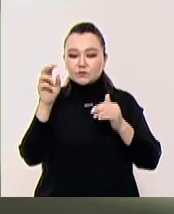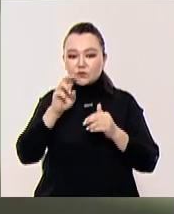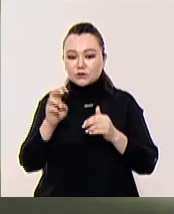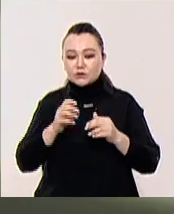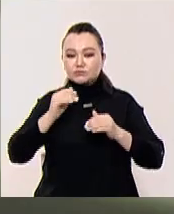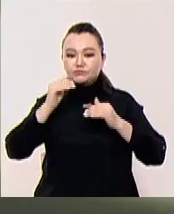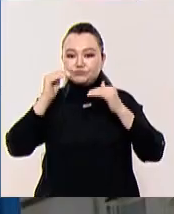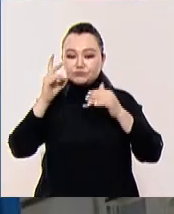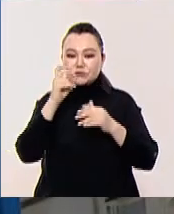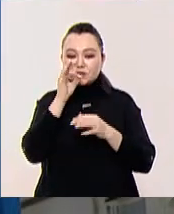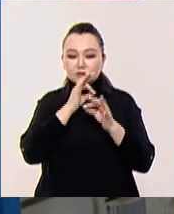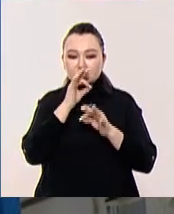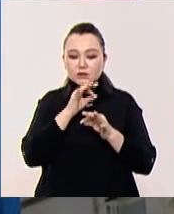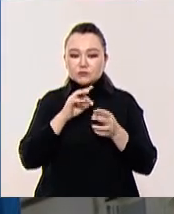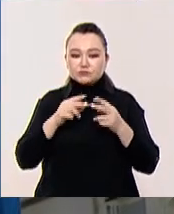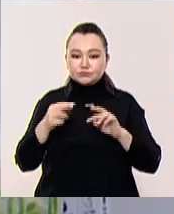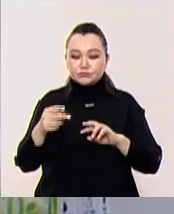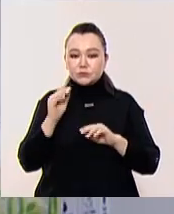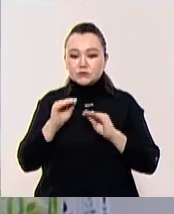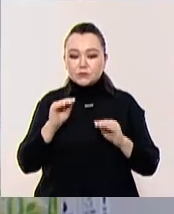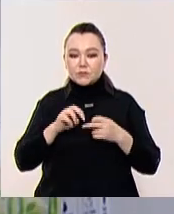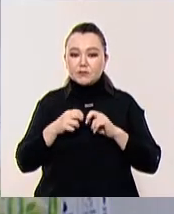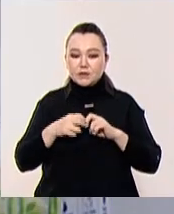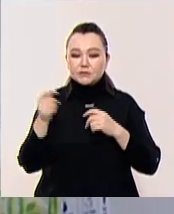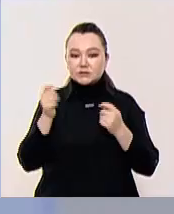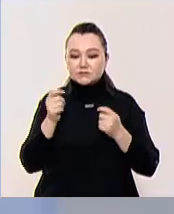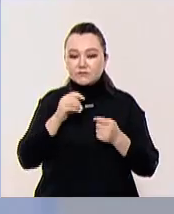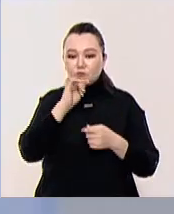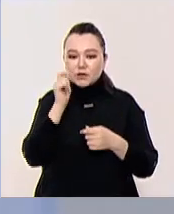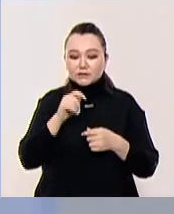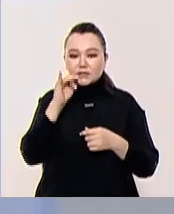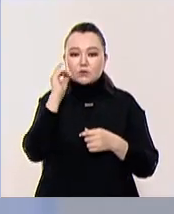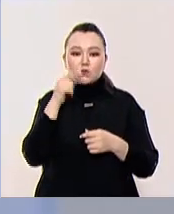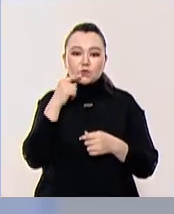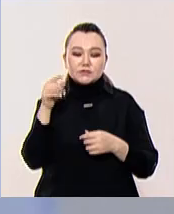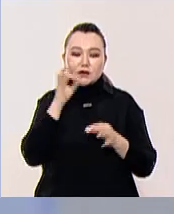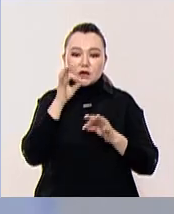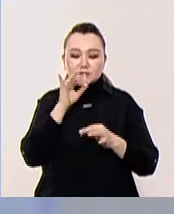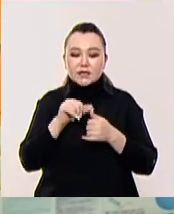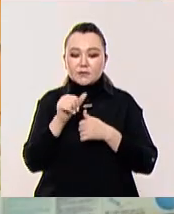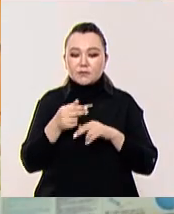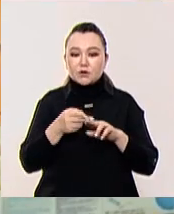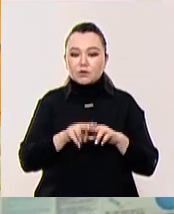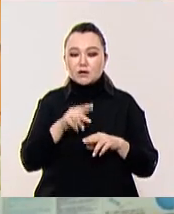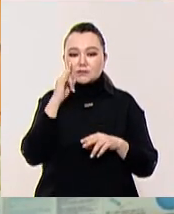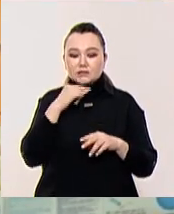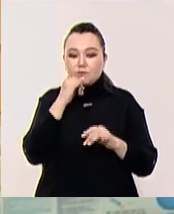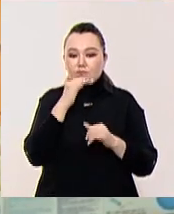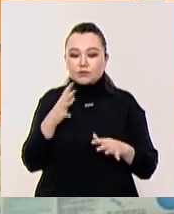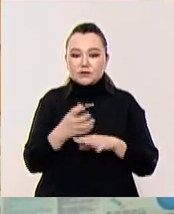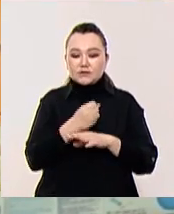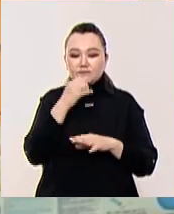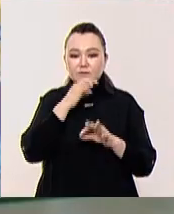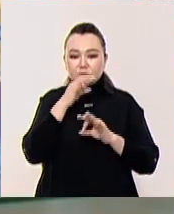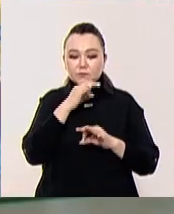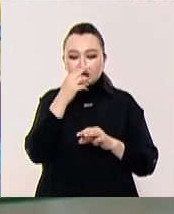медикаменты ставятся на переоценку. Есть и проблемы с поставкой украинских и российских лекарств. Именно поэтому казахстанцы не могут найти в